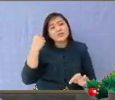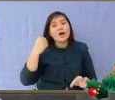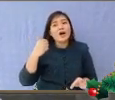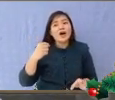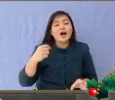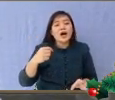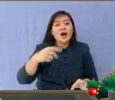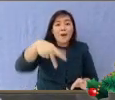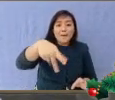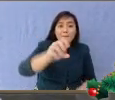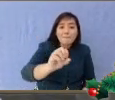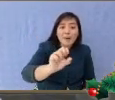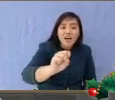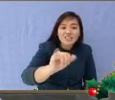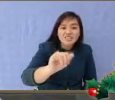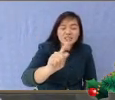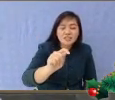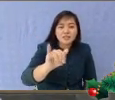Ikaw ba yon?